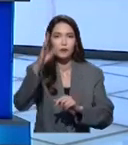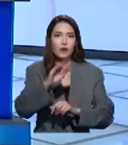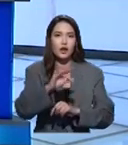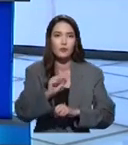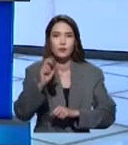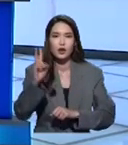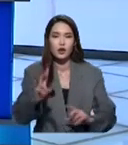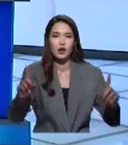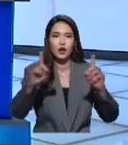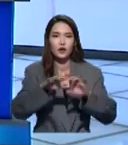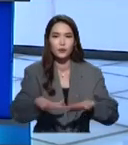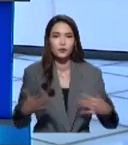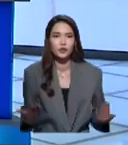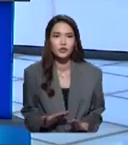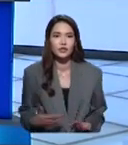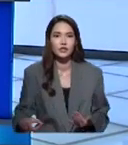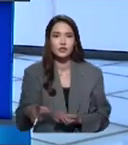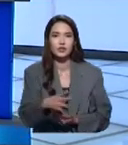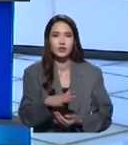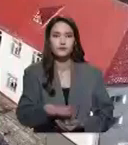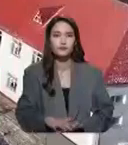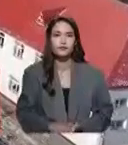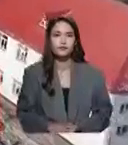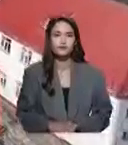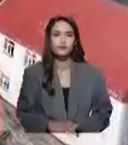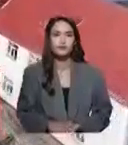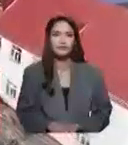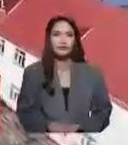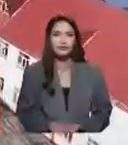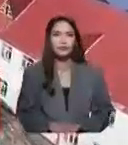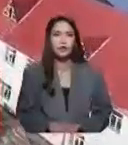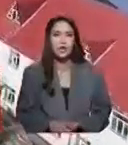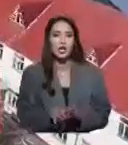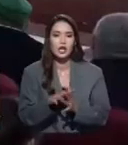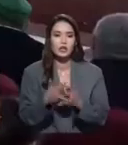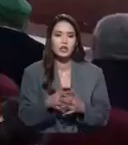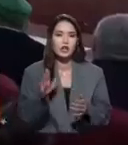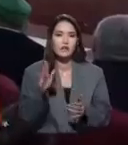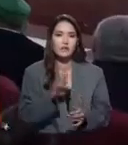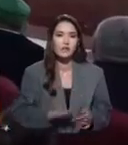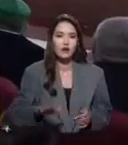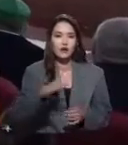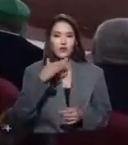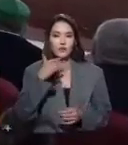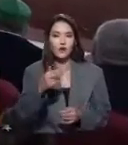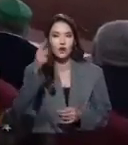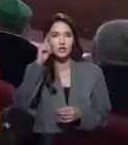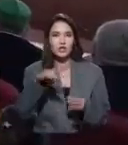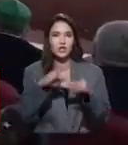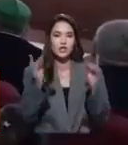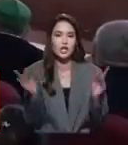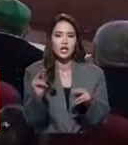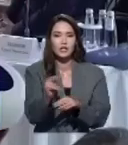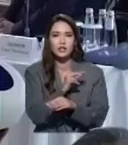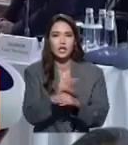Кушербаев на встрече с жителями приграничных районов. В Курчумском районе на встрече с жителями аким области отметил, что на строительство и